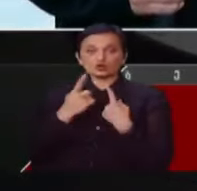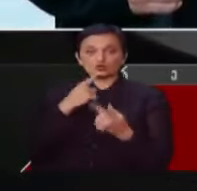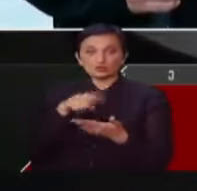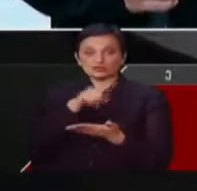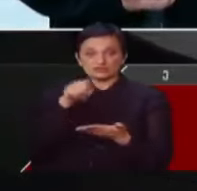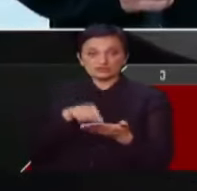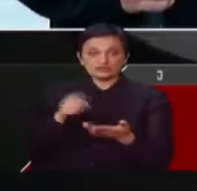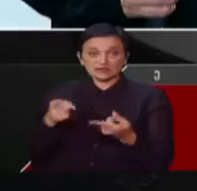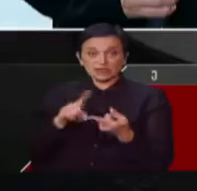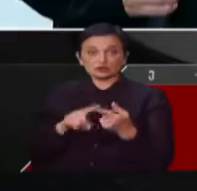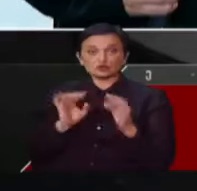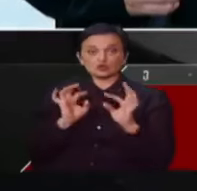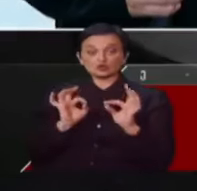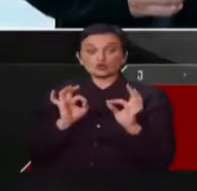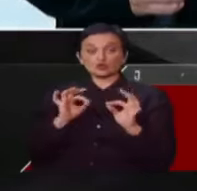մատտույս